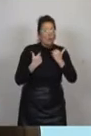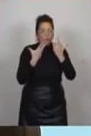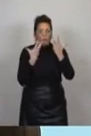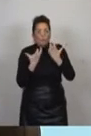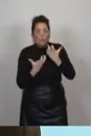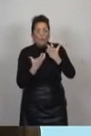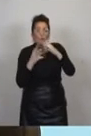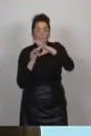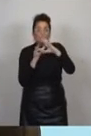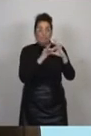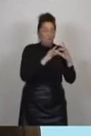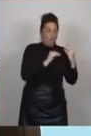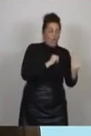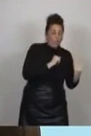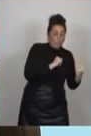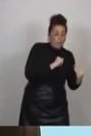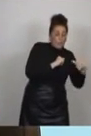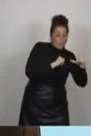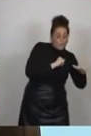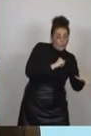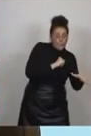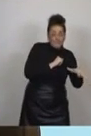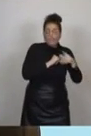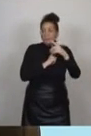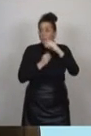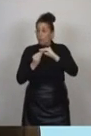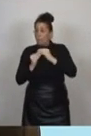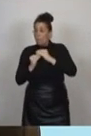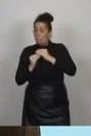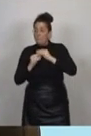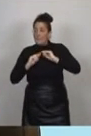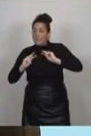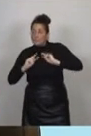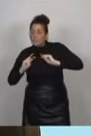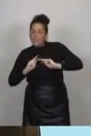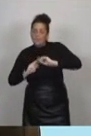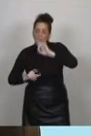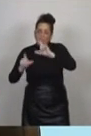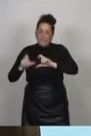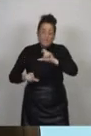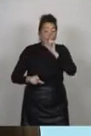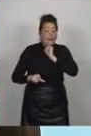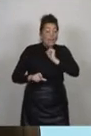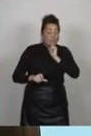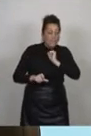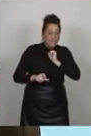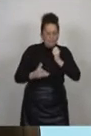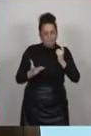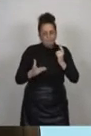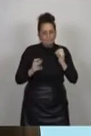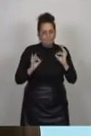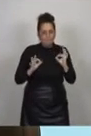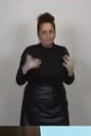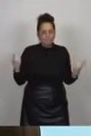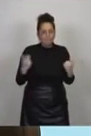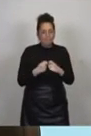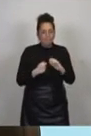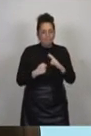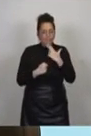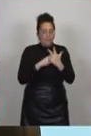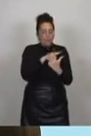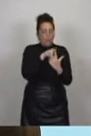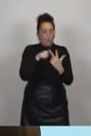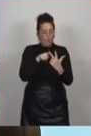fragiles, jeunes enfants, personnes atteintes de troubles respiratoires et seniors. L'ADEME estime à 150 à Bordeaux le nombre de